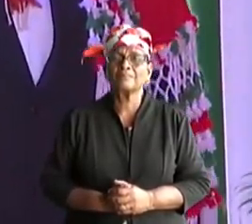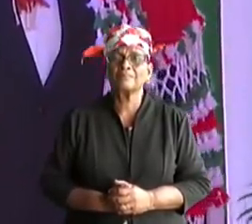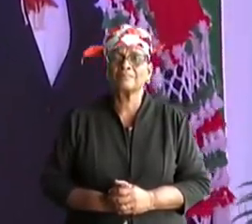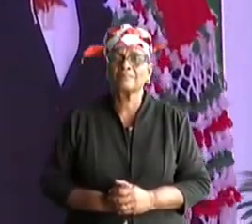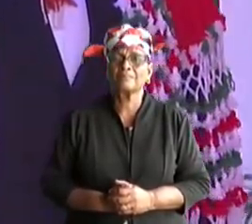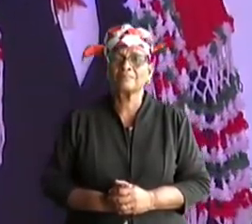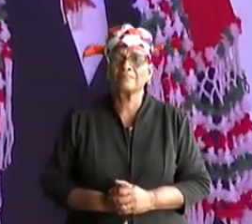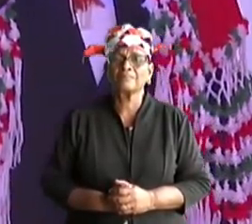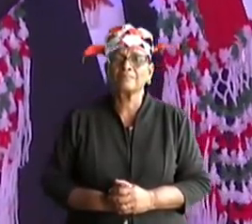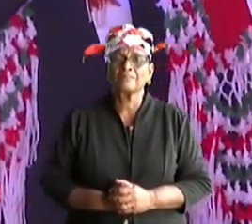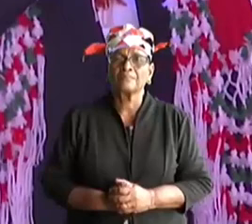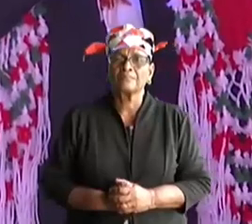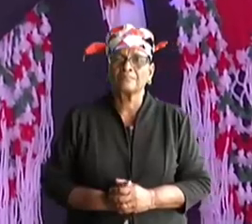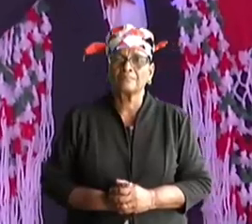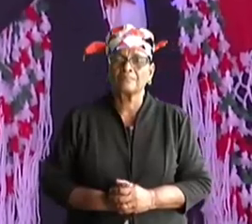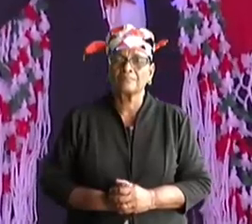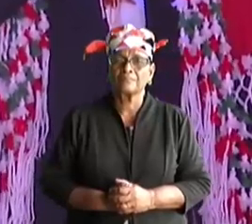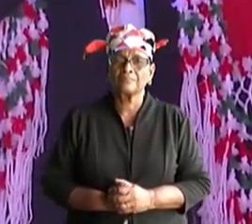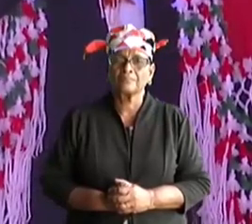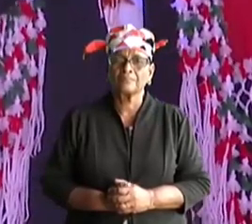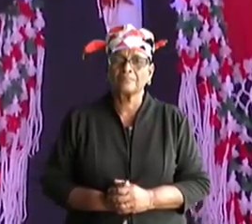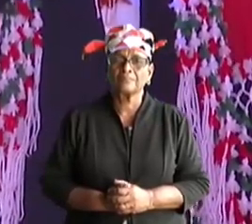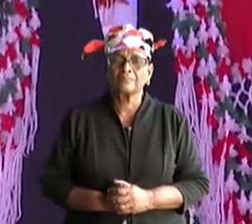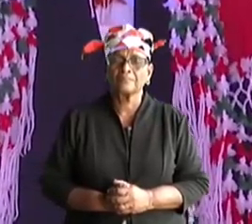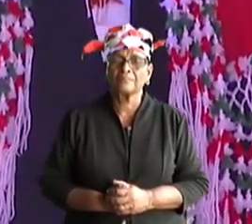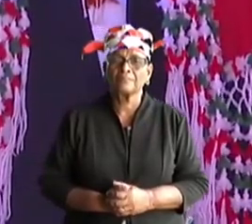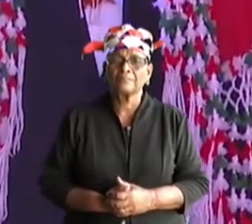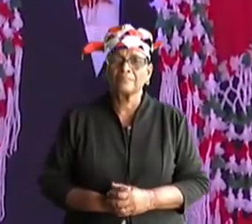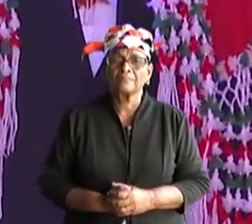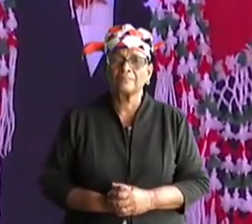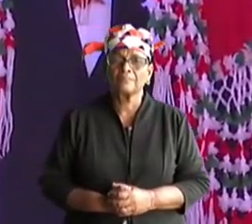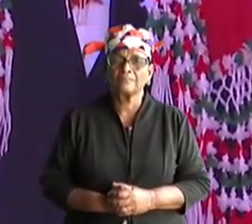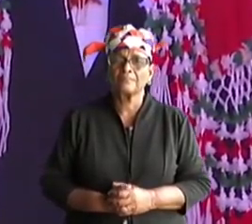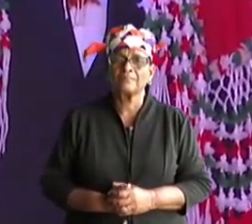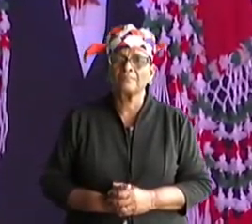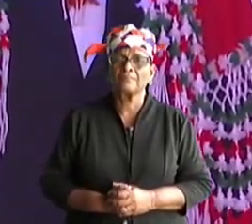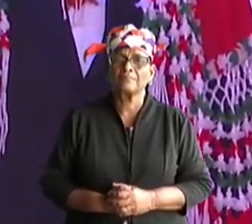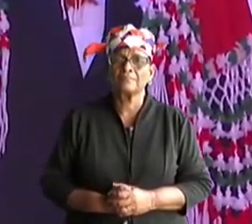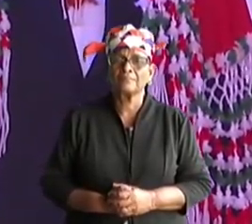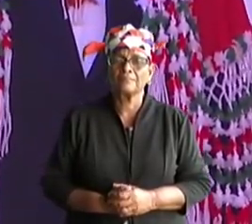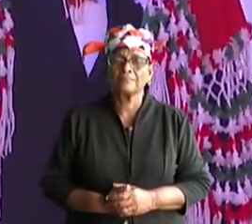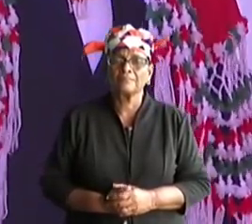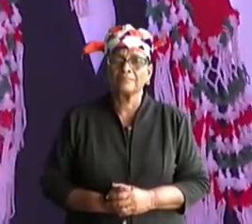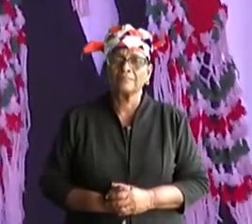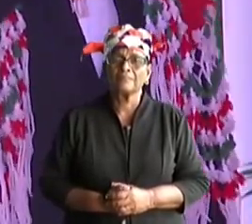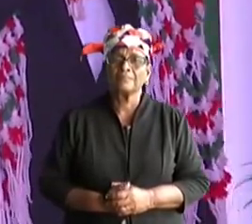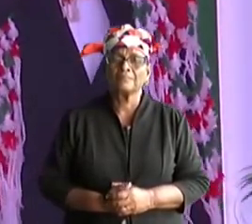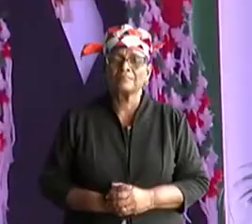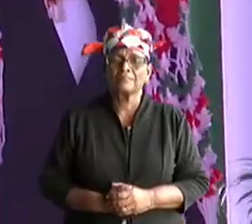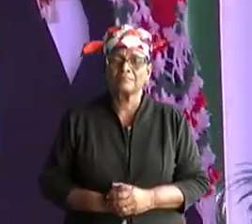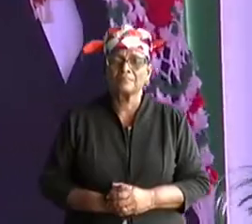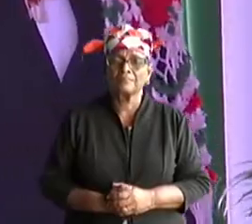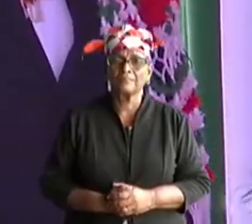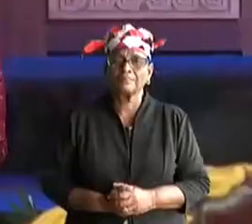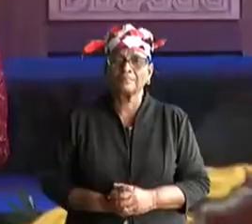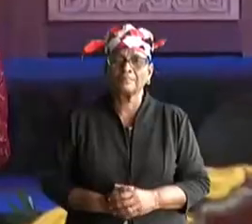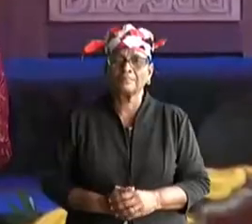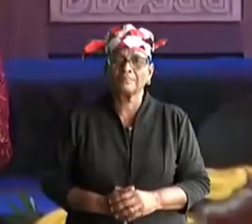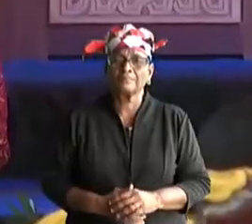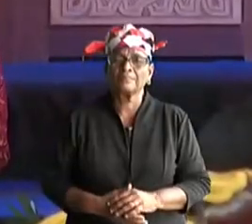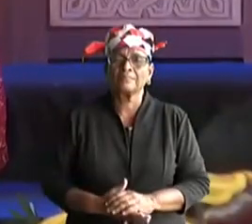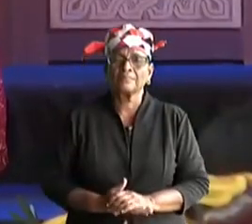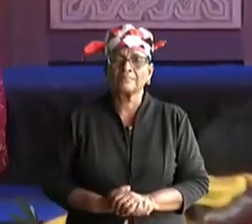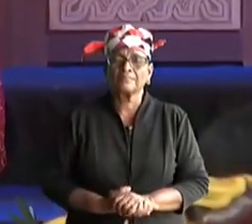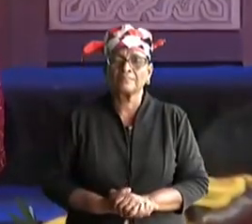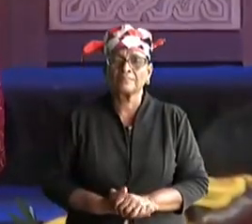we need to preserve you, but sometimes we make mistakes. We are